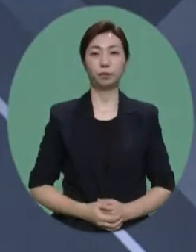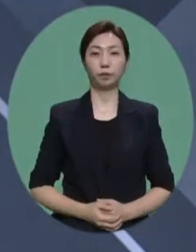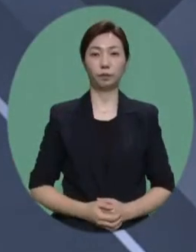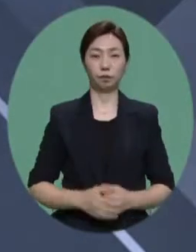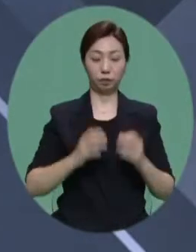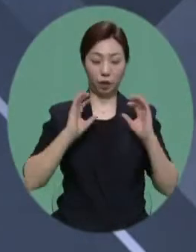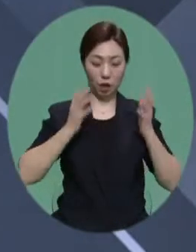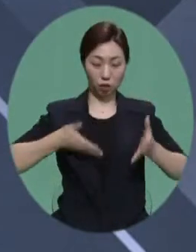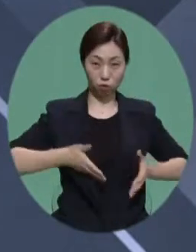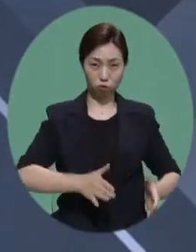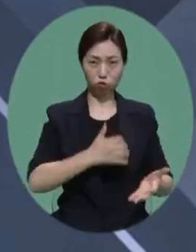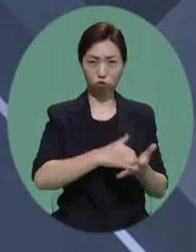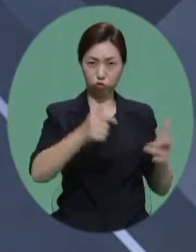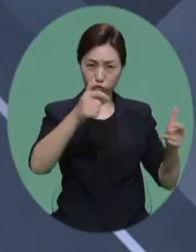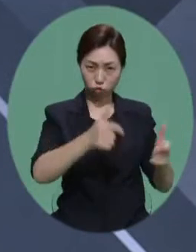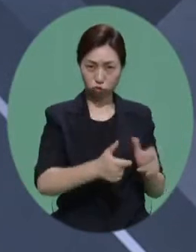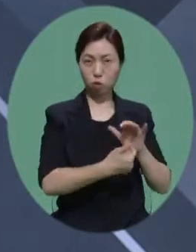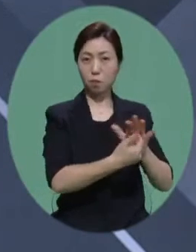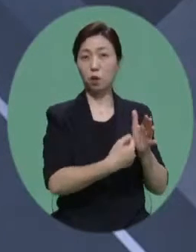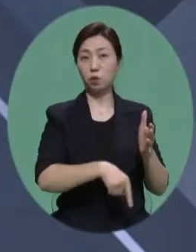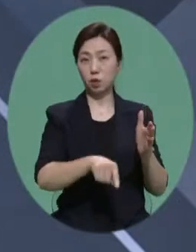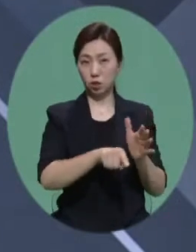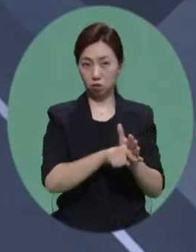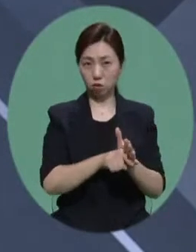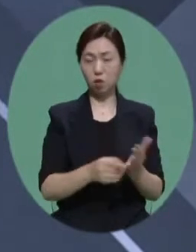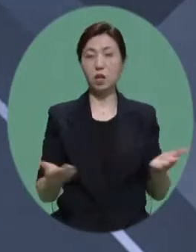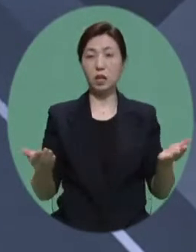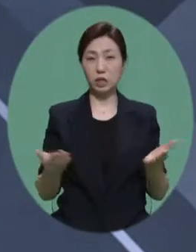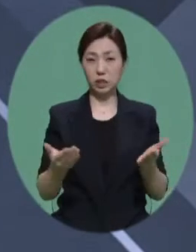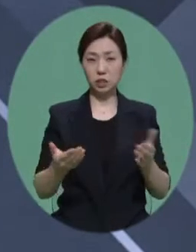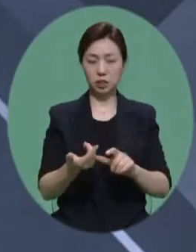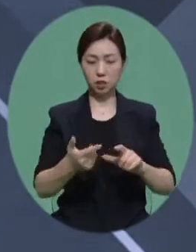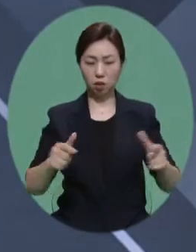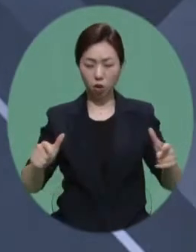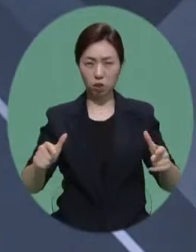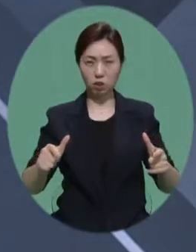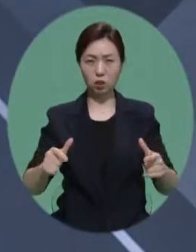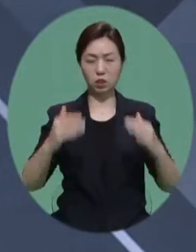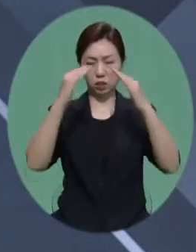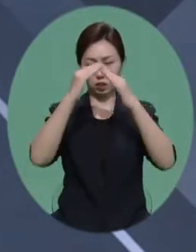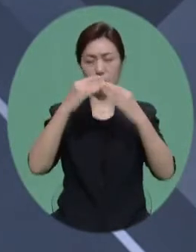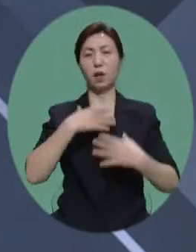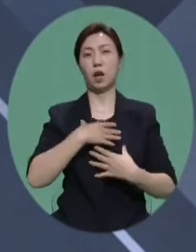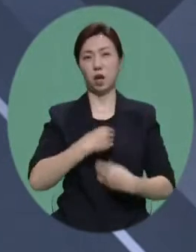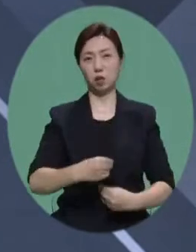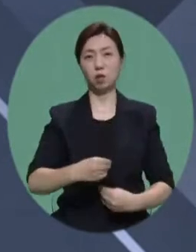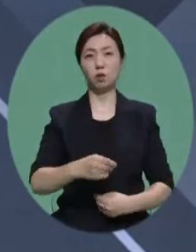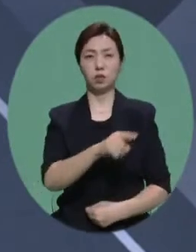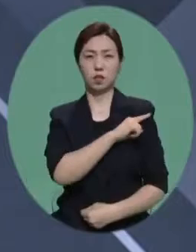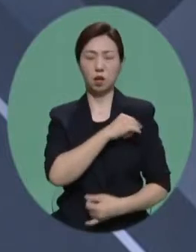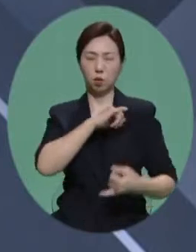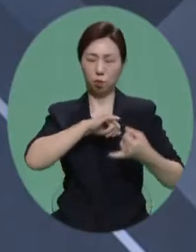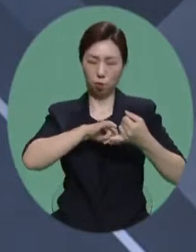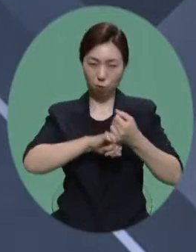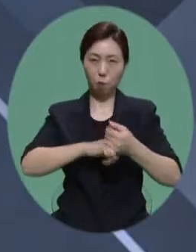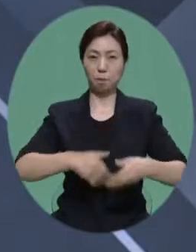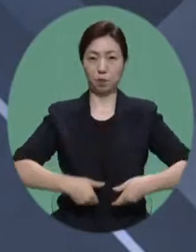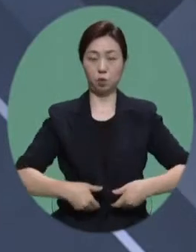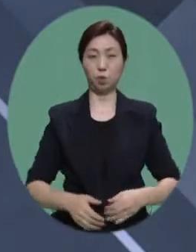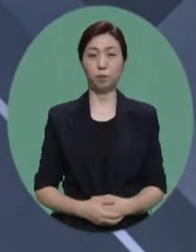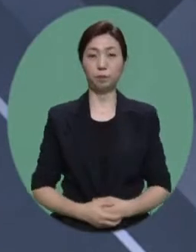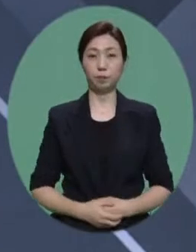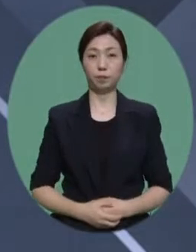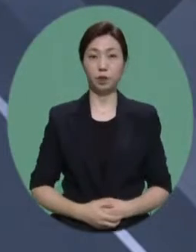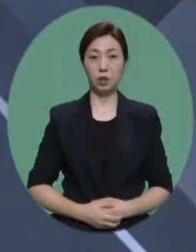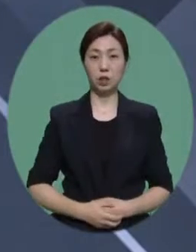위해서는 일자리와 주고 안정이 에 필수 입니다 그래서 에 첨단 기술 아래